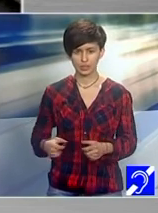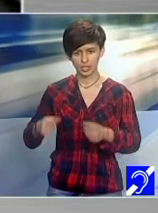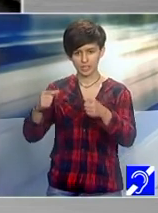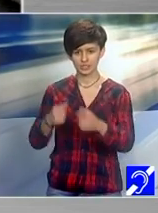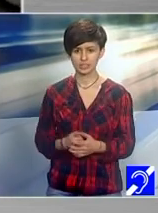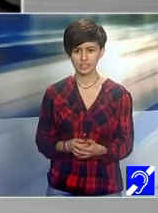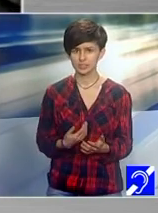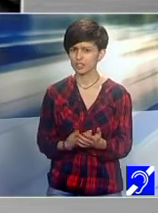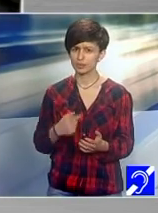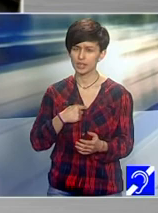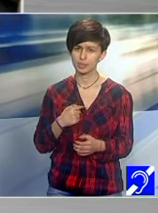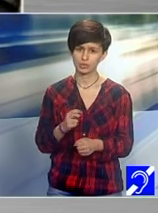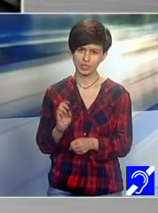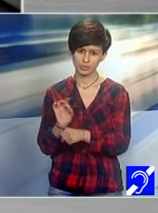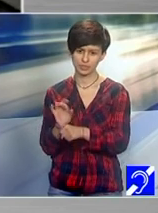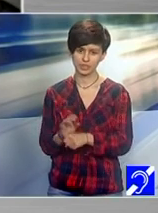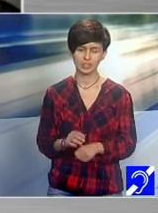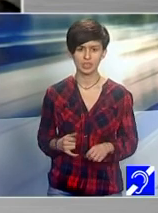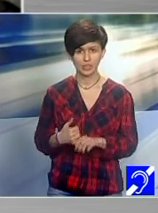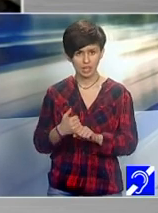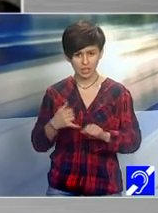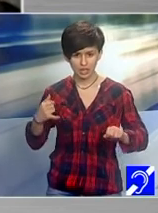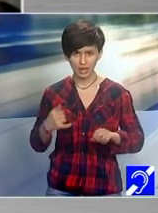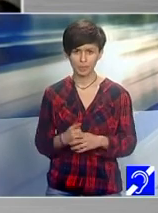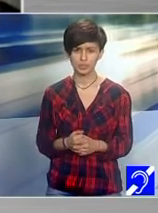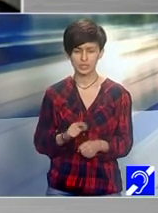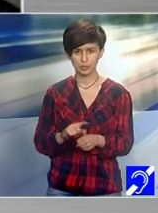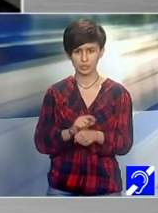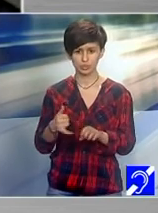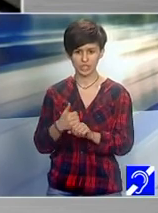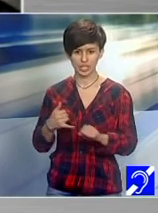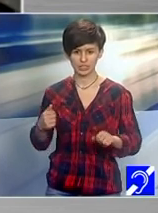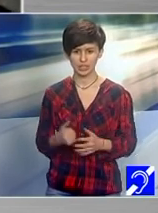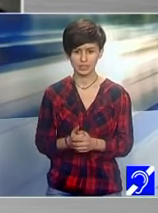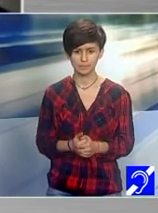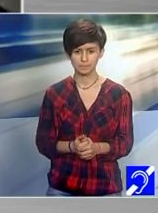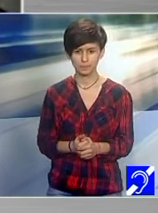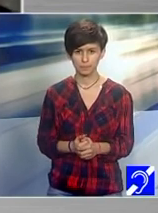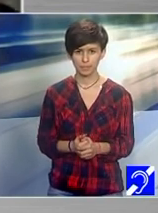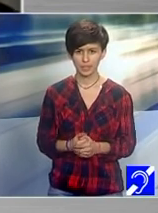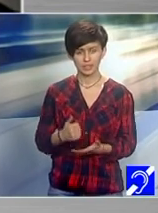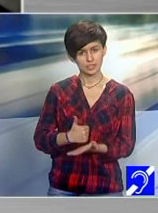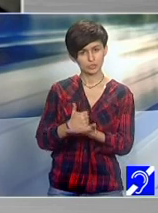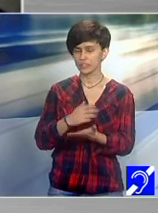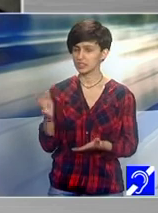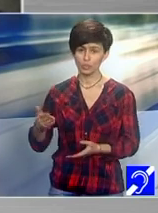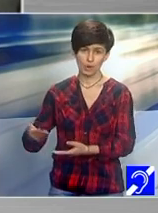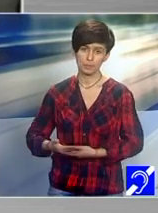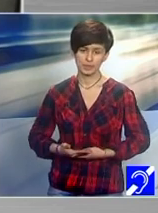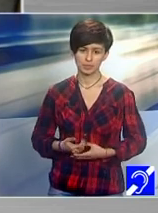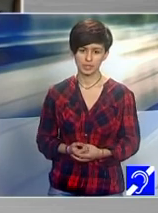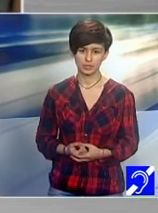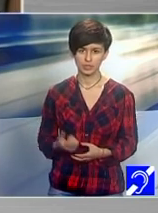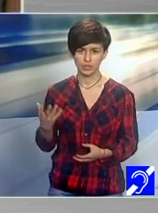putem vinde brânză, să nu mai aia. Impozitul l-am plătit de azi toamnă, de la 15 decembrie. Subvenția nu mi-am luat-o. Cu ce